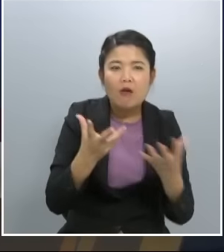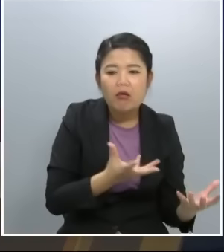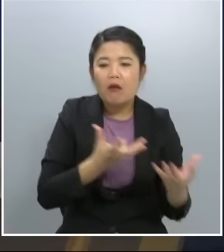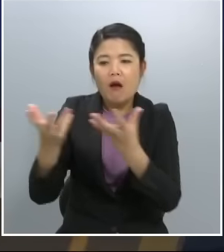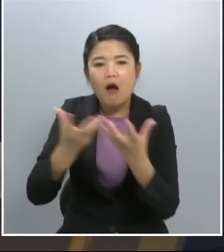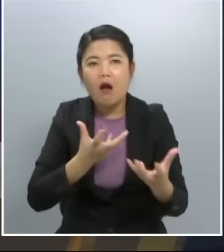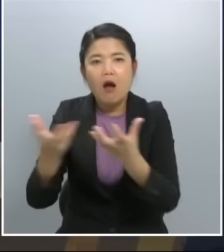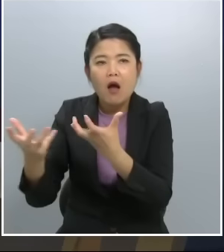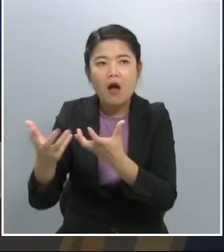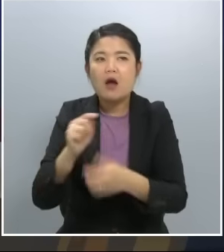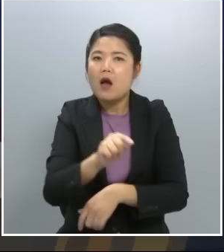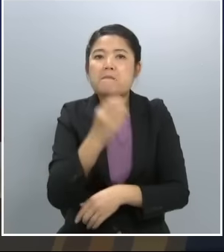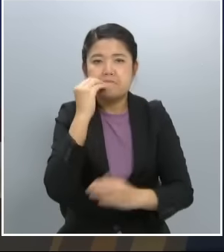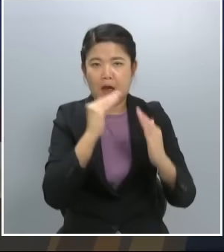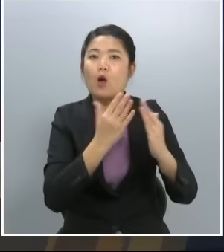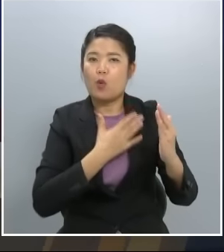ขภาพของตัวเอง